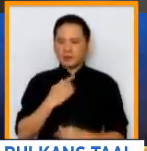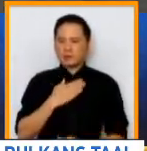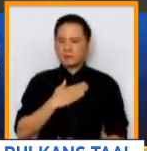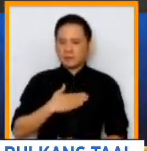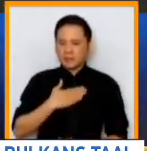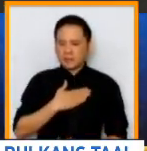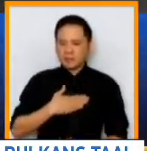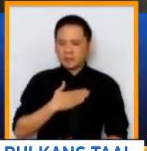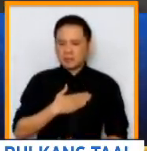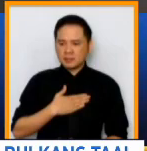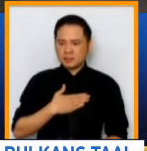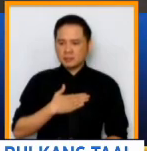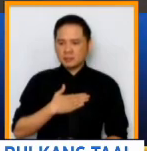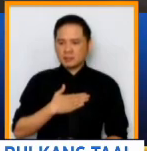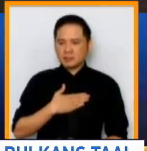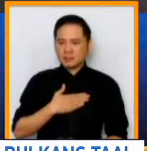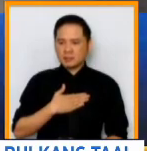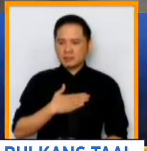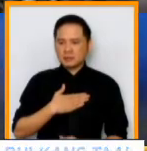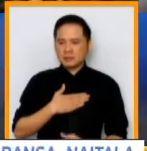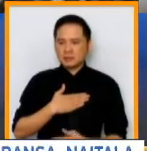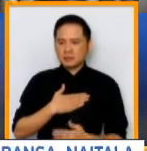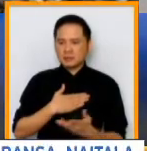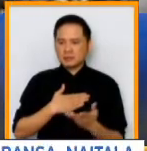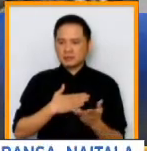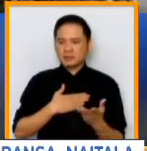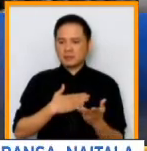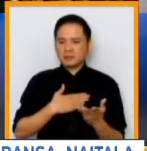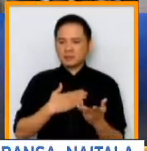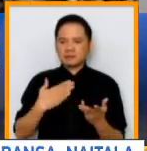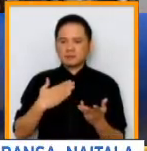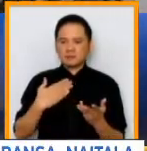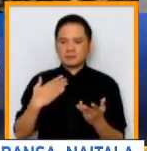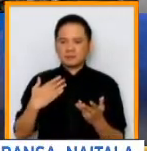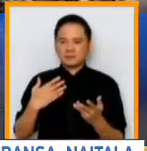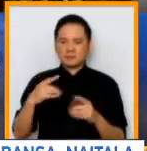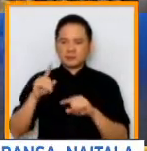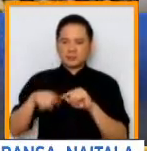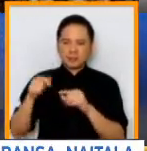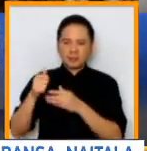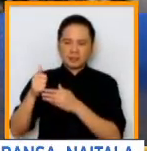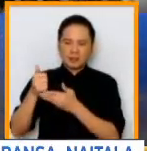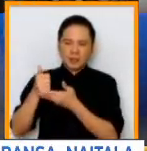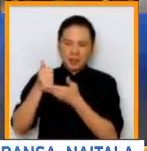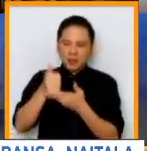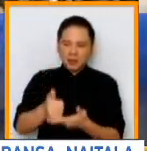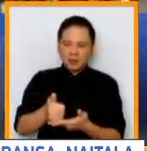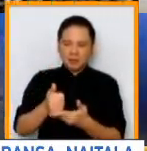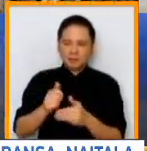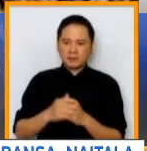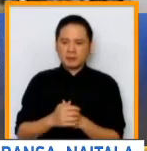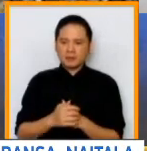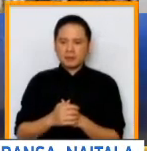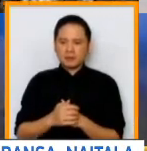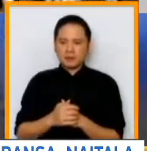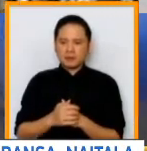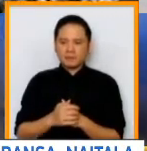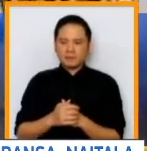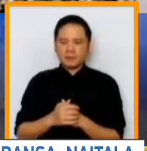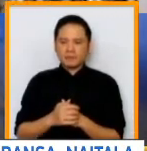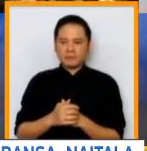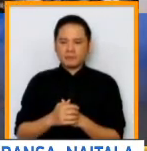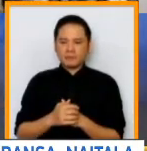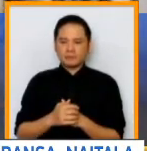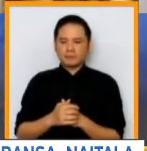can we come with you, ganun-ganun, yung mga pakiusap nila. Natatakot nga daw sila ngayon sa bagong ano. Talagang gusto talaga nilang